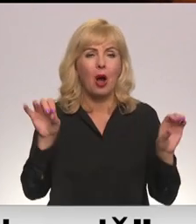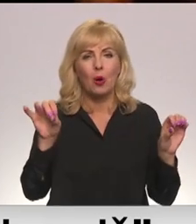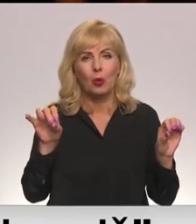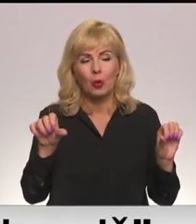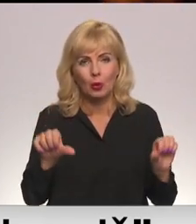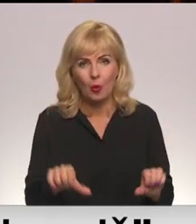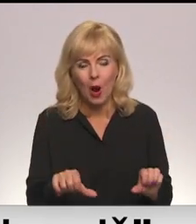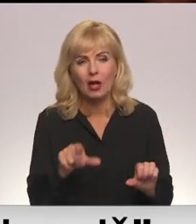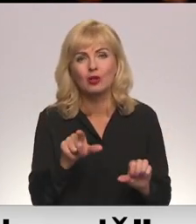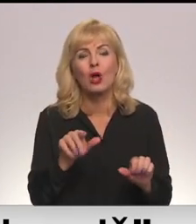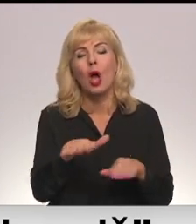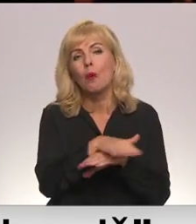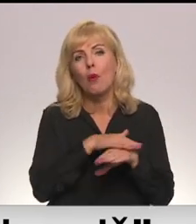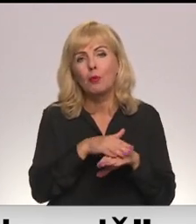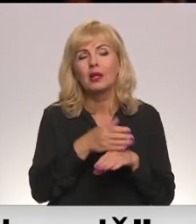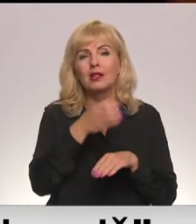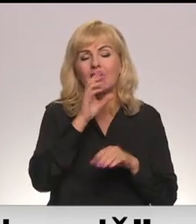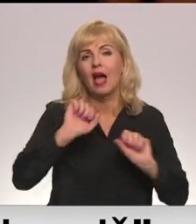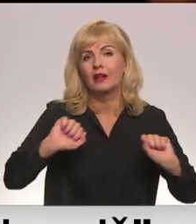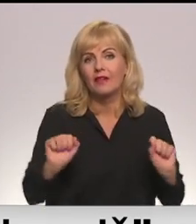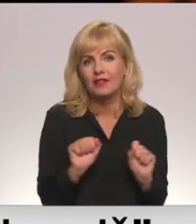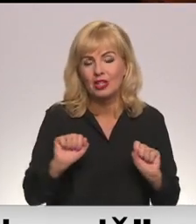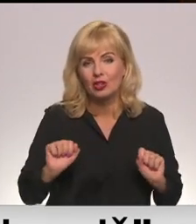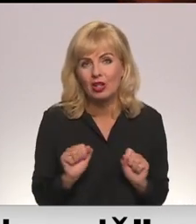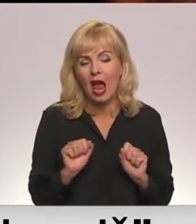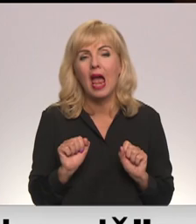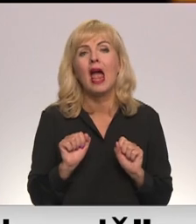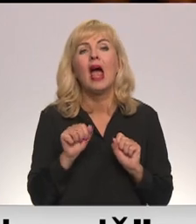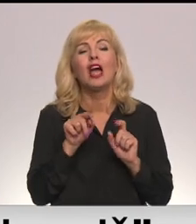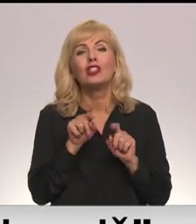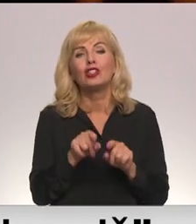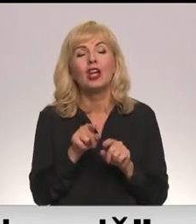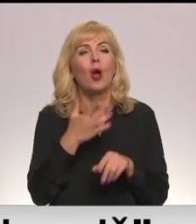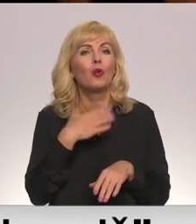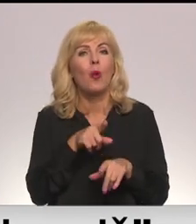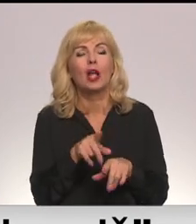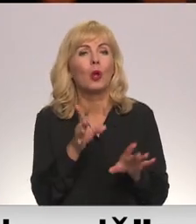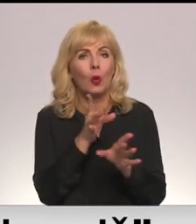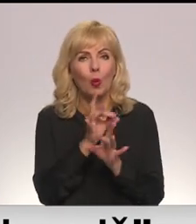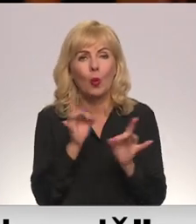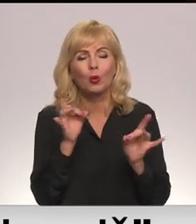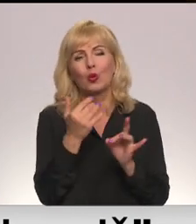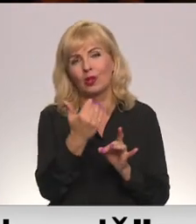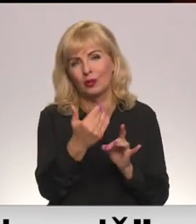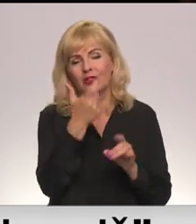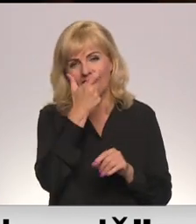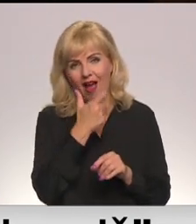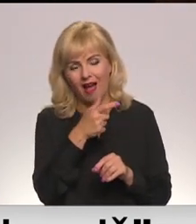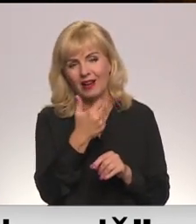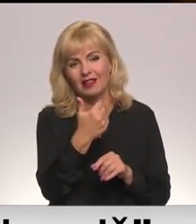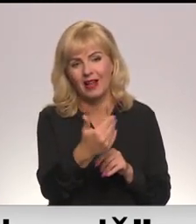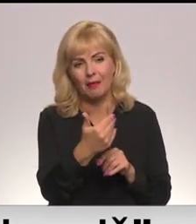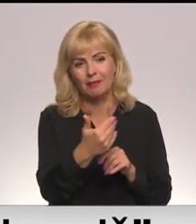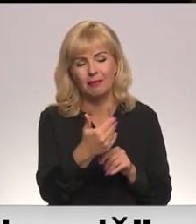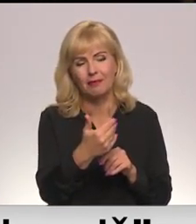sēž un dzer viskī, kur vispār skatot nevar lāk redzēt, jo viss pīpē. Šī ir tāds ļoti kulturāls variants tam drivam.